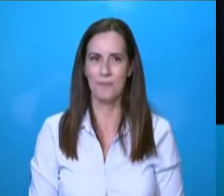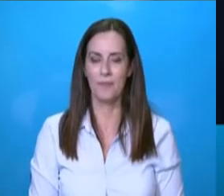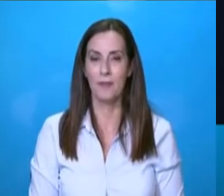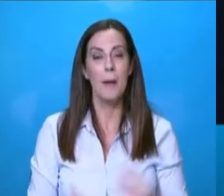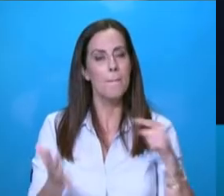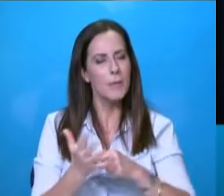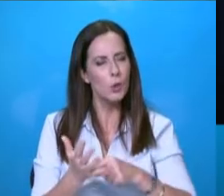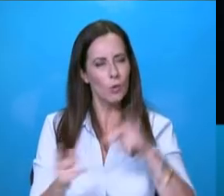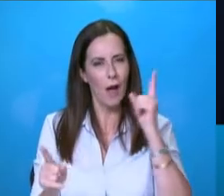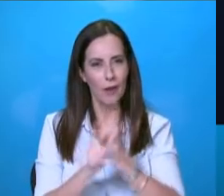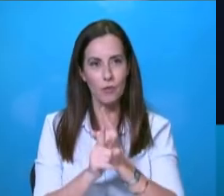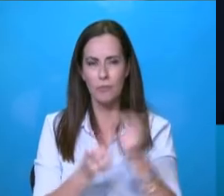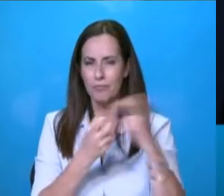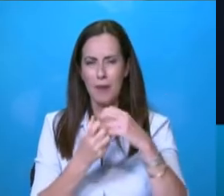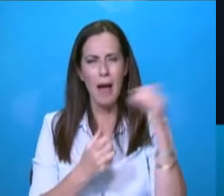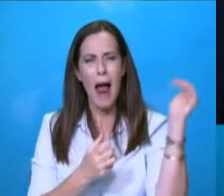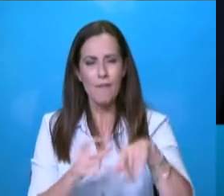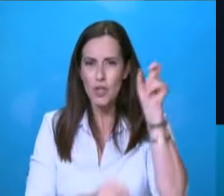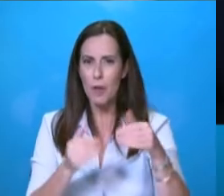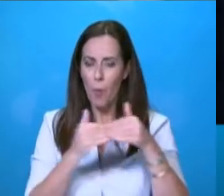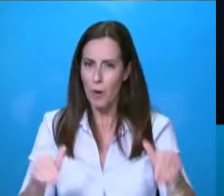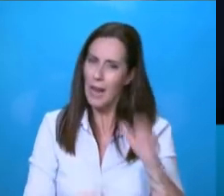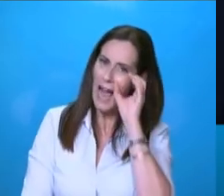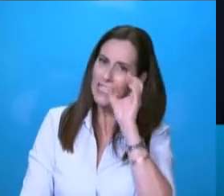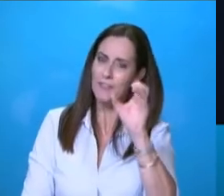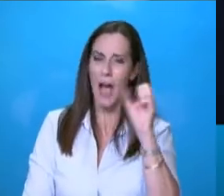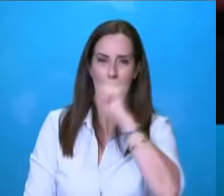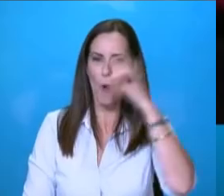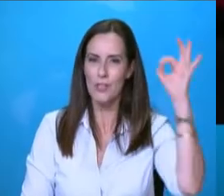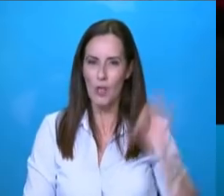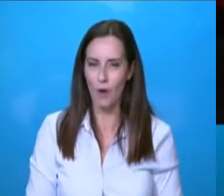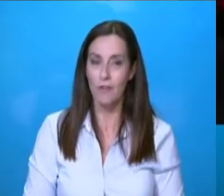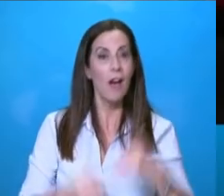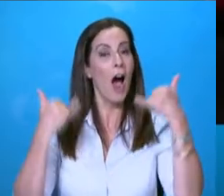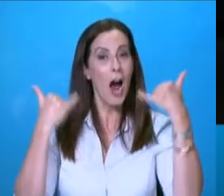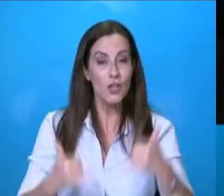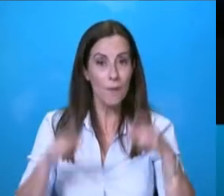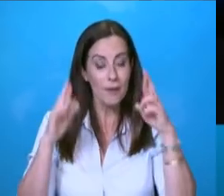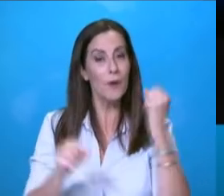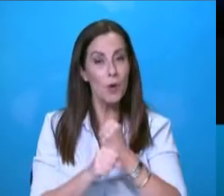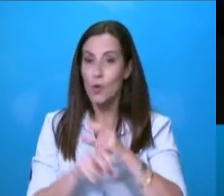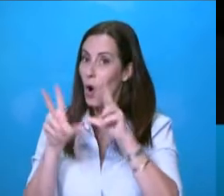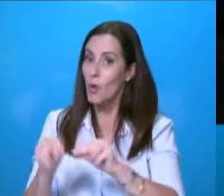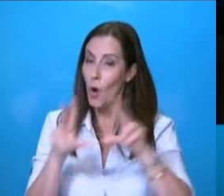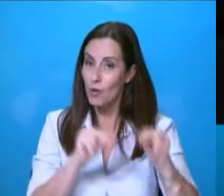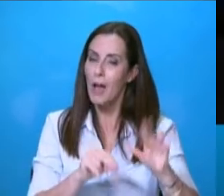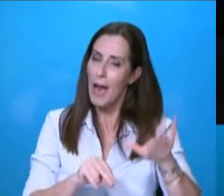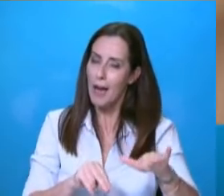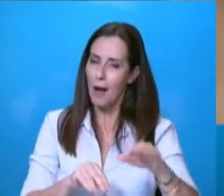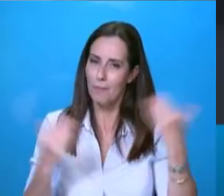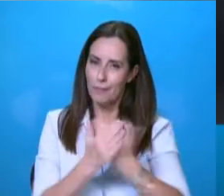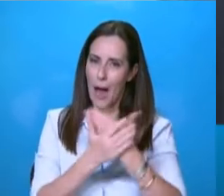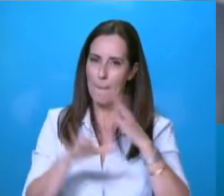בזכות ההנגשה הצטרפו מאות אלפי בעלי מוגבלויות לצפייה באירוויזיון. עכשיו מקווים לעשות את אותו דבר בשידורי